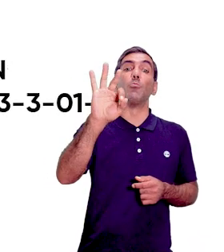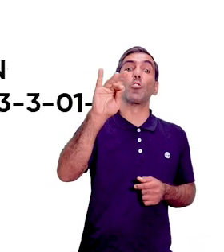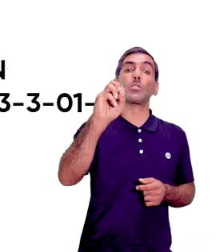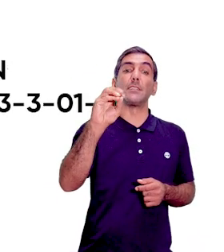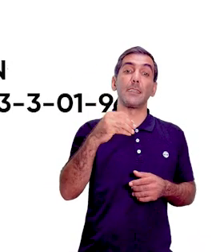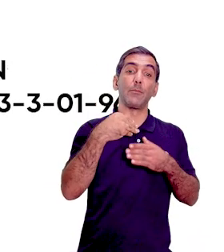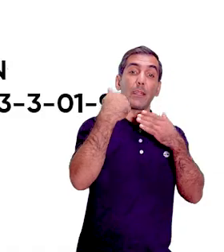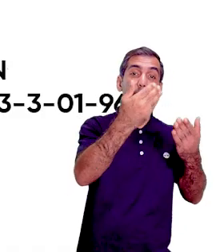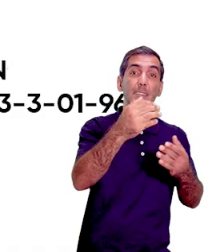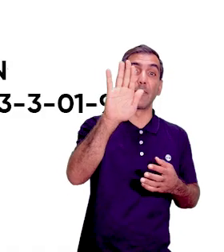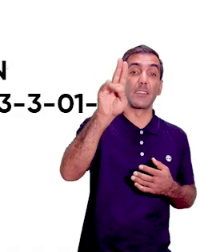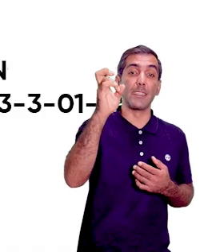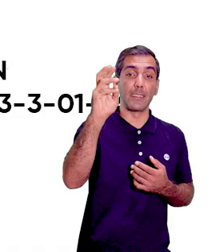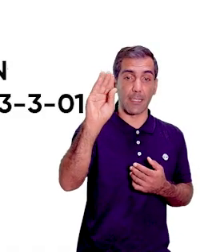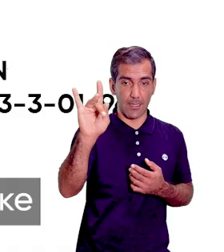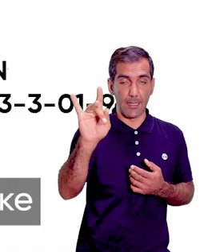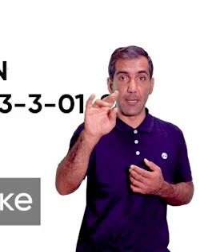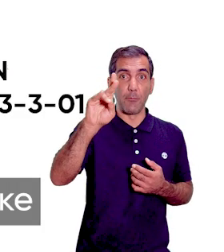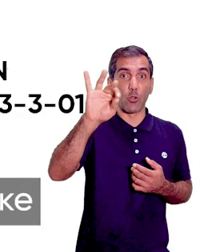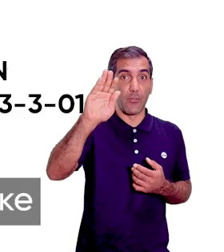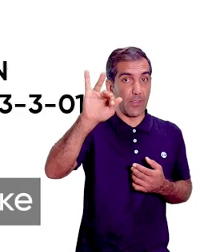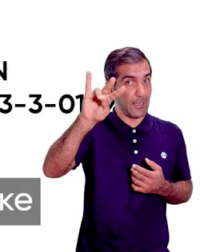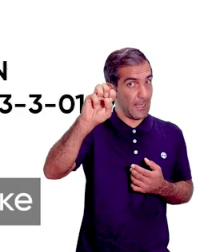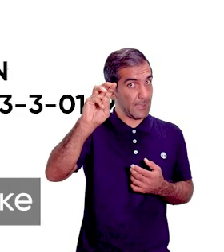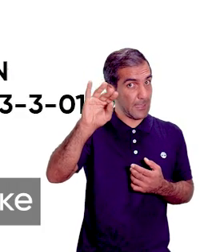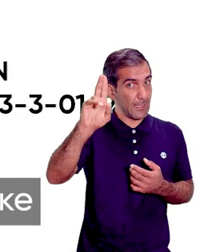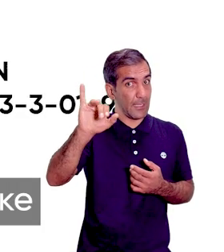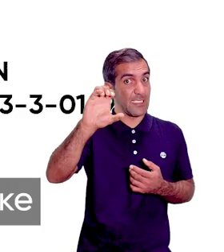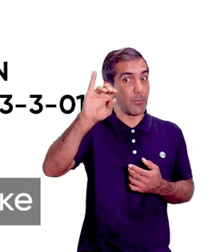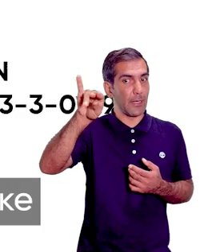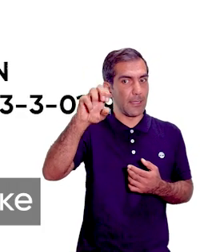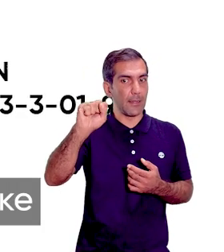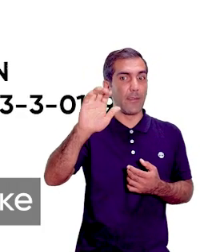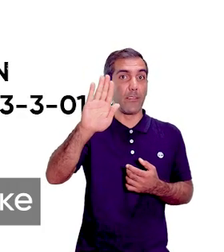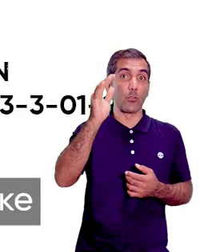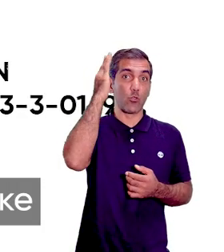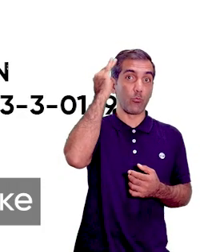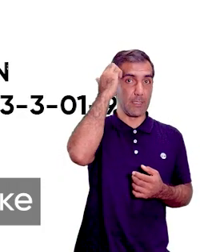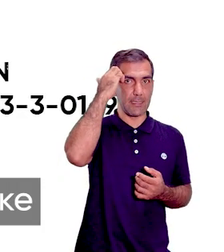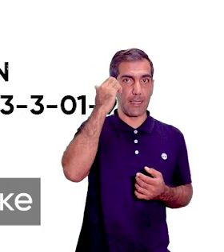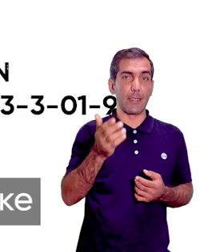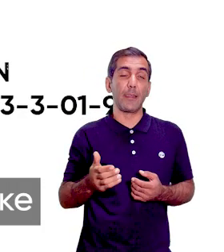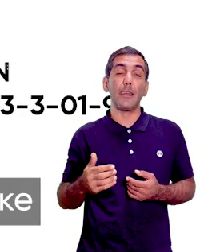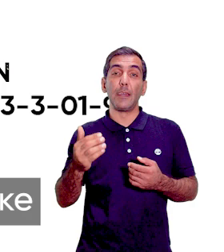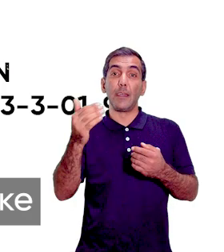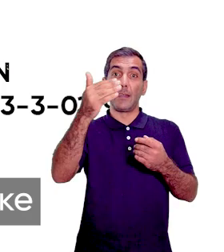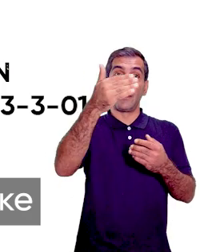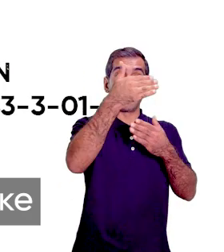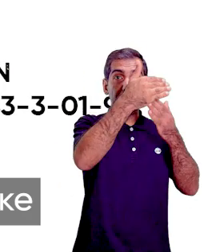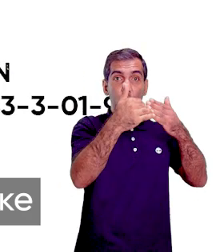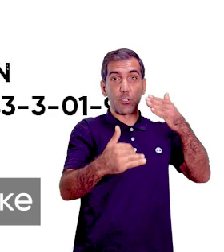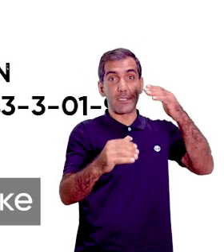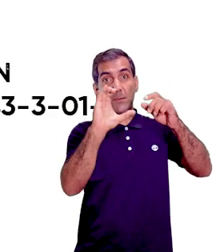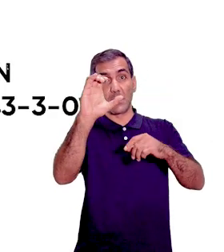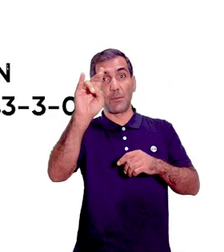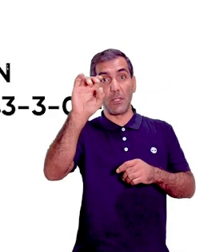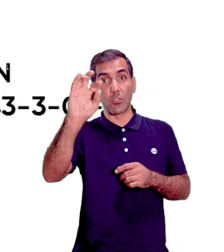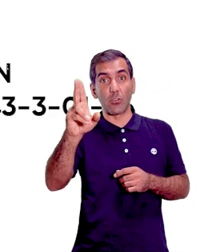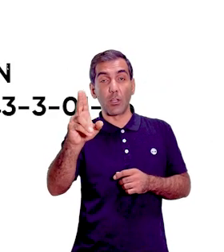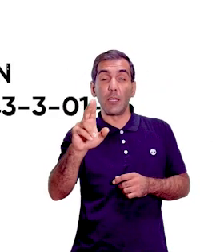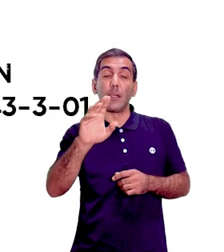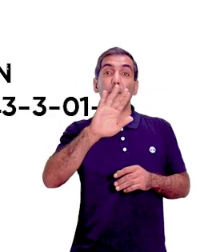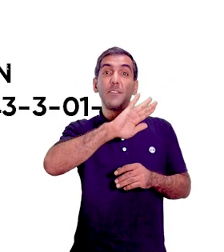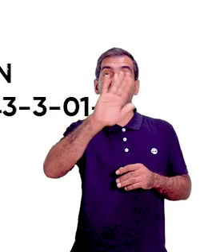merkezlerine ýüz tutup bilersiňiz. Aşgabat şäheri, Çogonly, Oradanaýew köçesiniň 79-njy jaý.